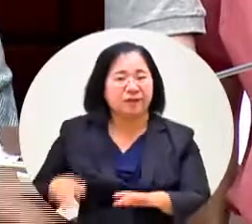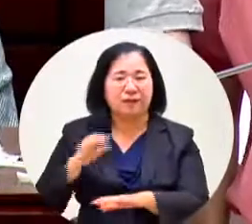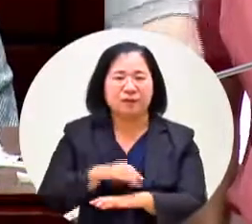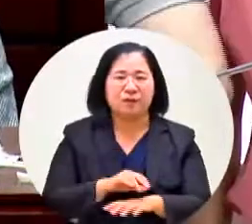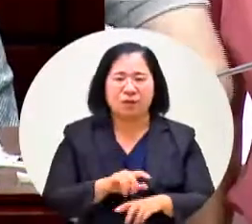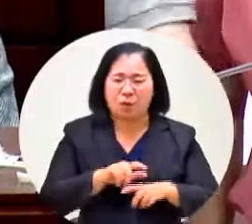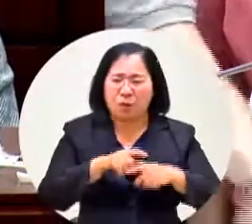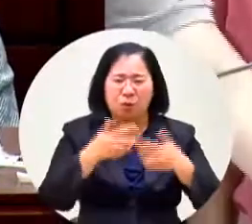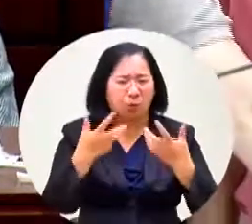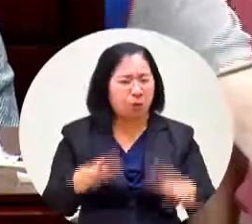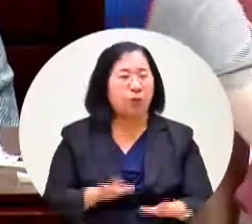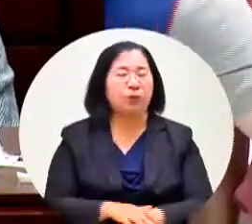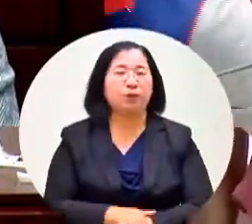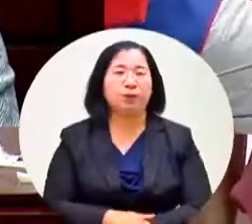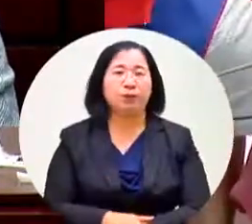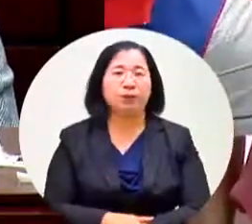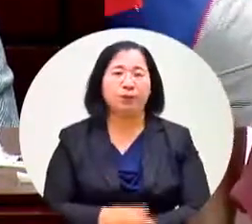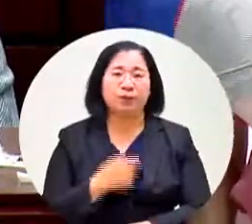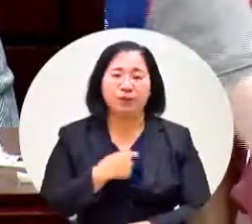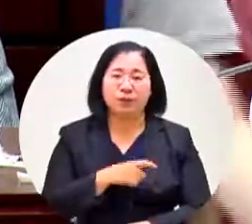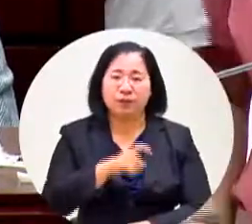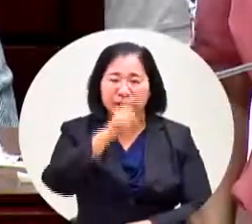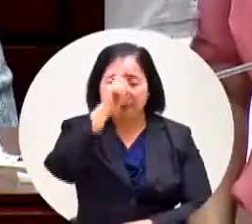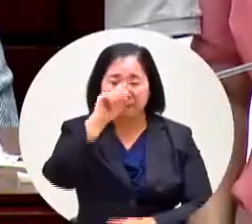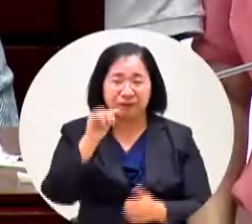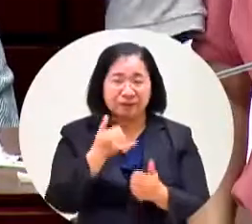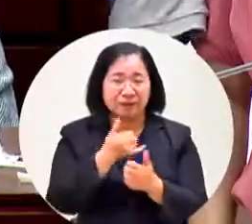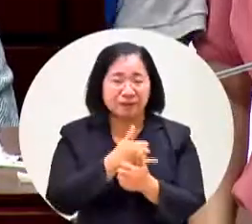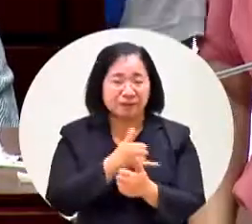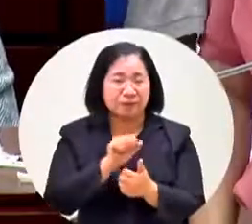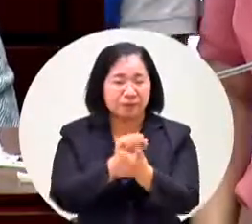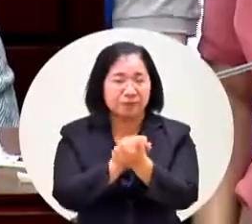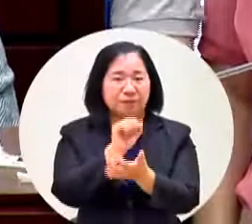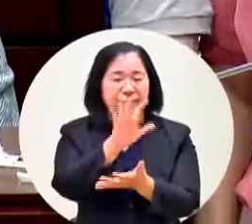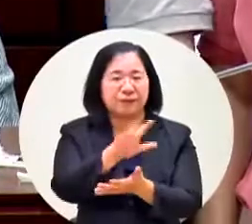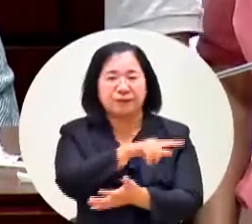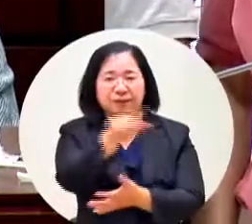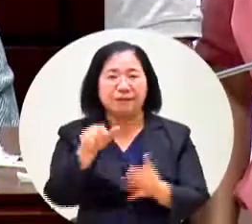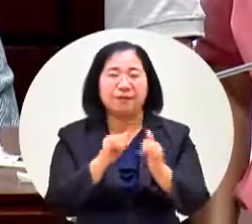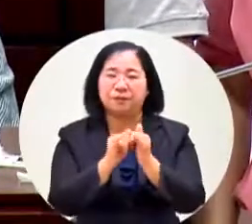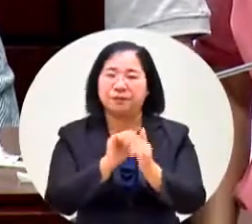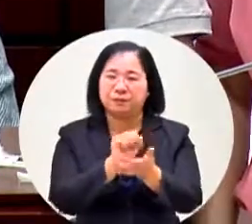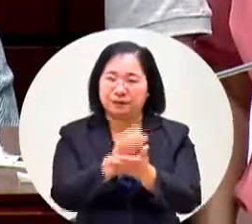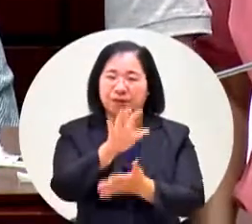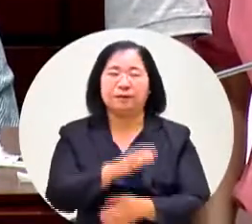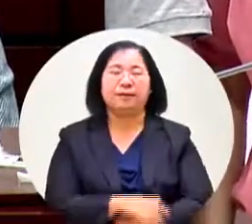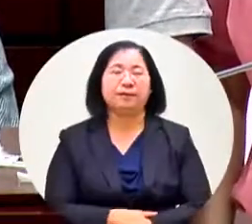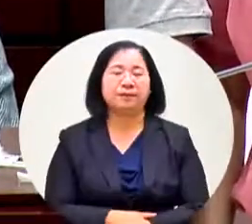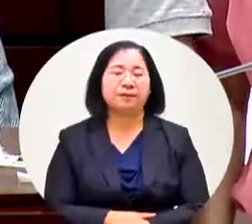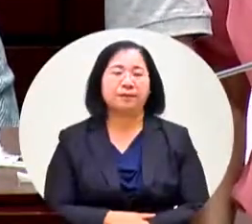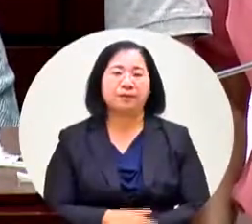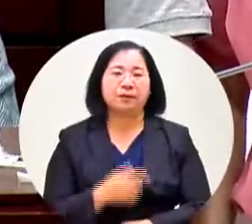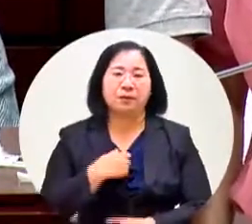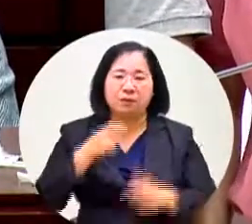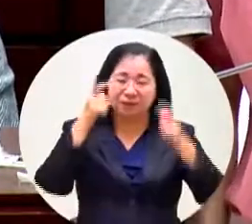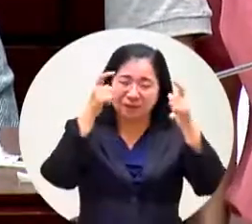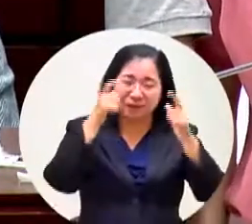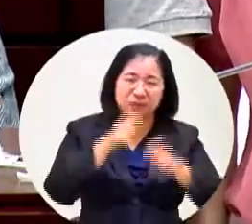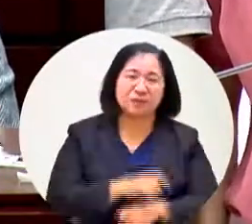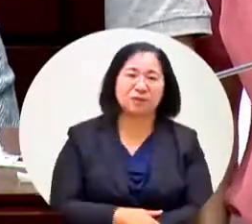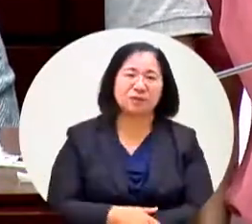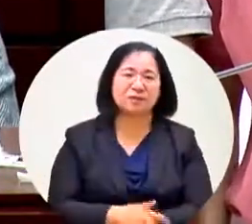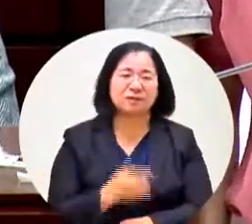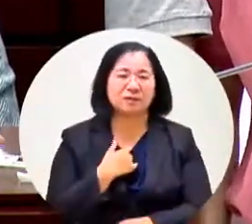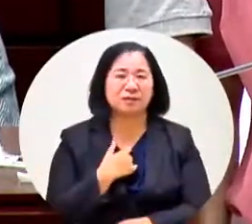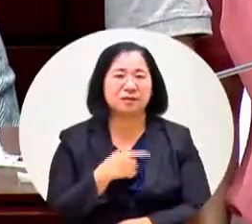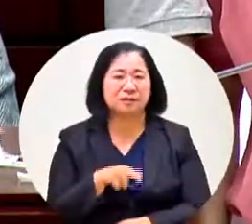局现在来拜访、来准备投资、来问的络绎不绝。所以我要在这里要跟各位议员报告，也